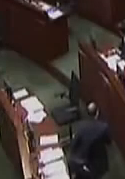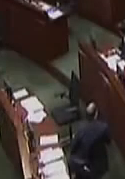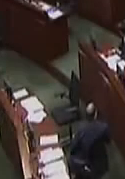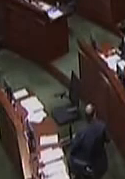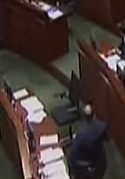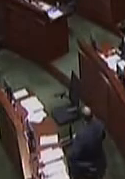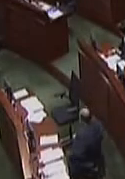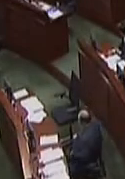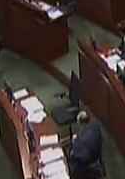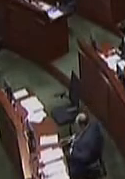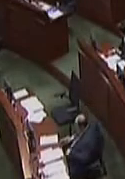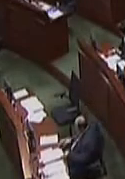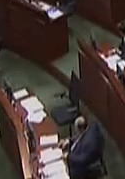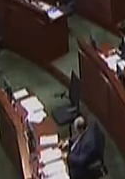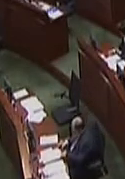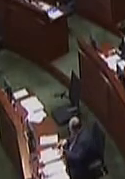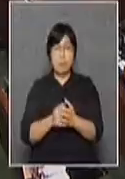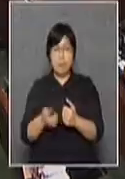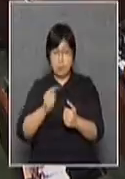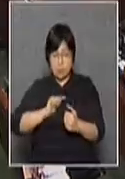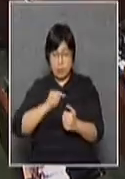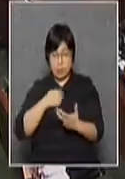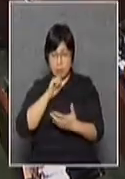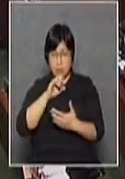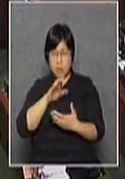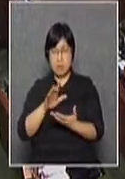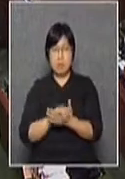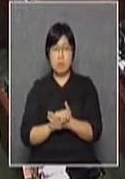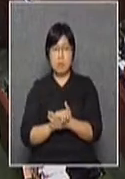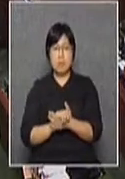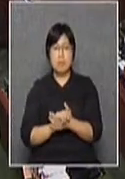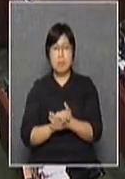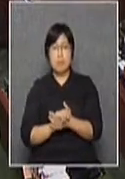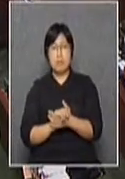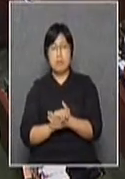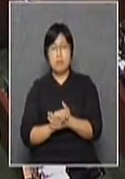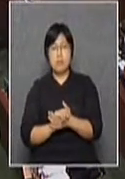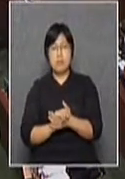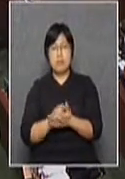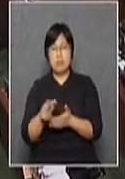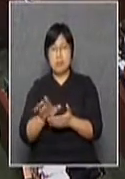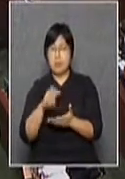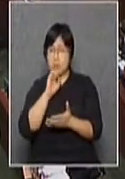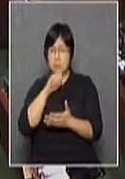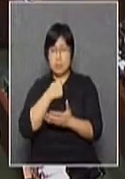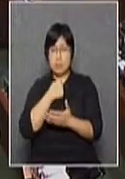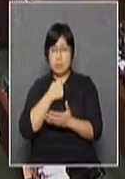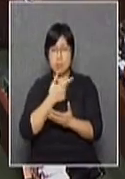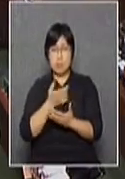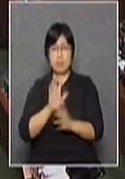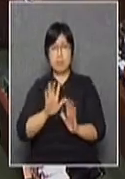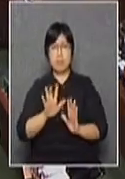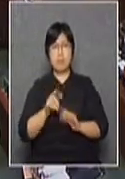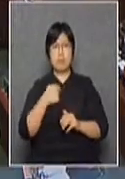梁國雄議員， 嚇到你啊！唔同我講咩，佢疑啫嘛。 唔係你。你是否要發言？ 係唔係外國